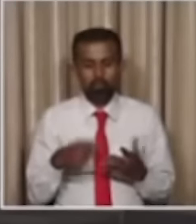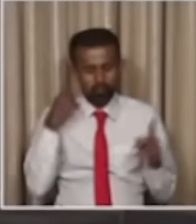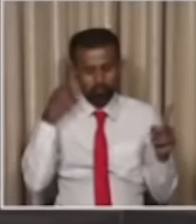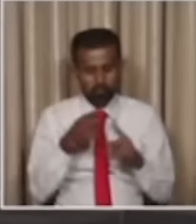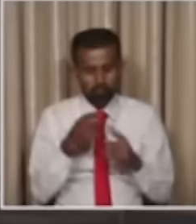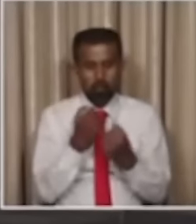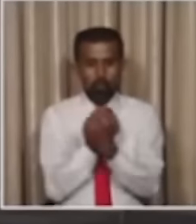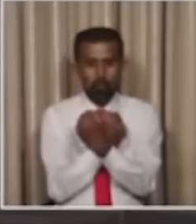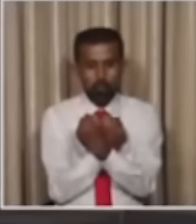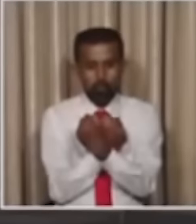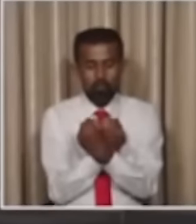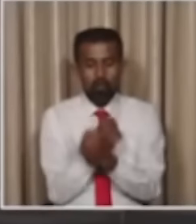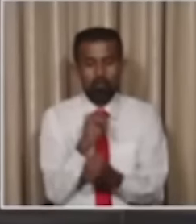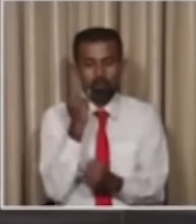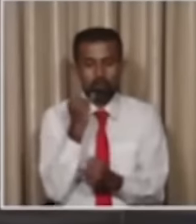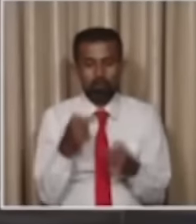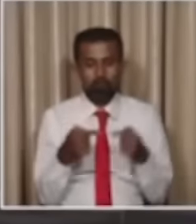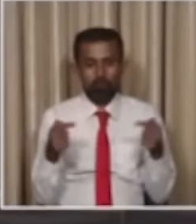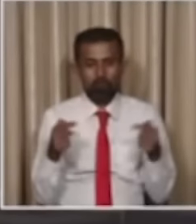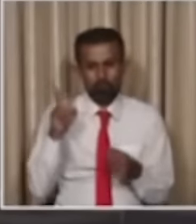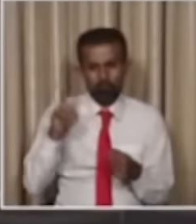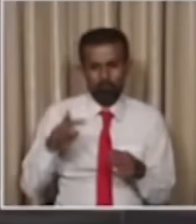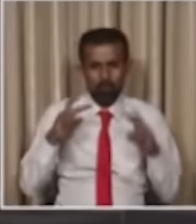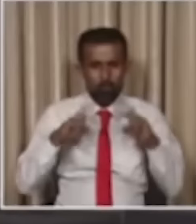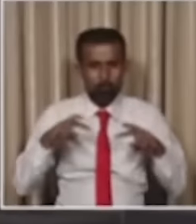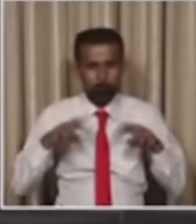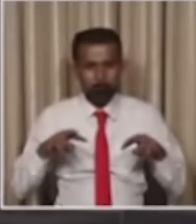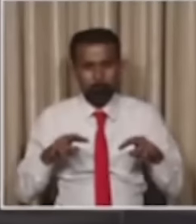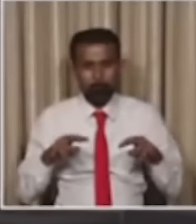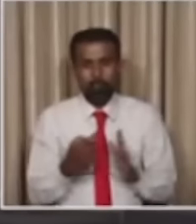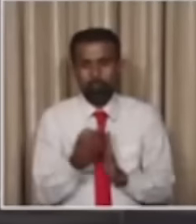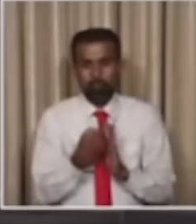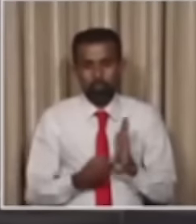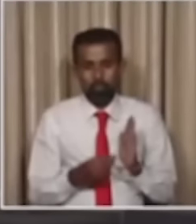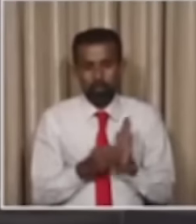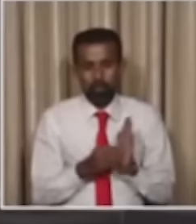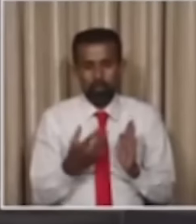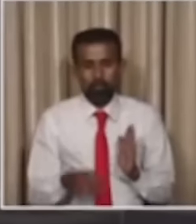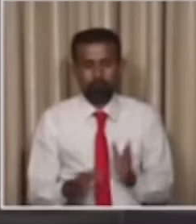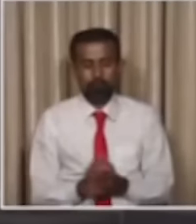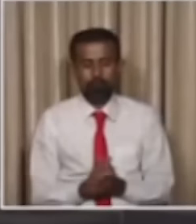පොලිස් නිලධාරීන්ට එරෙහි විනය ක්‍රියාමාර්ග ගැනීමට නිර්දේශ කර තිබුණි.